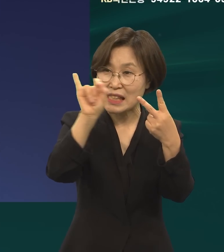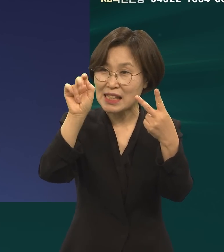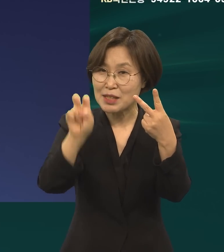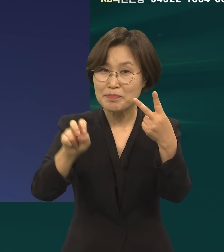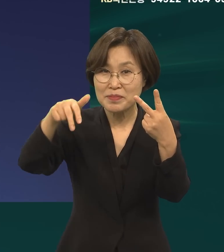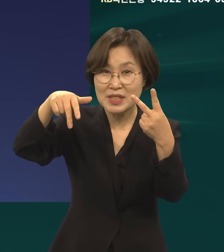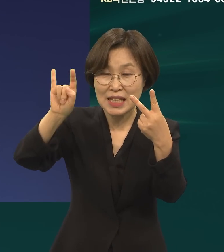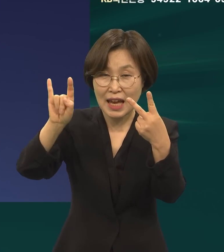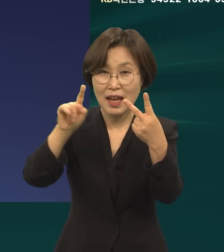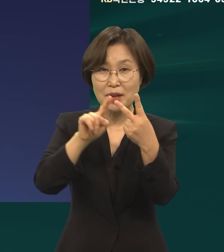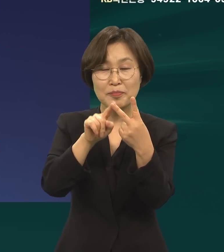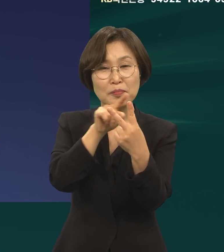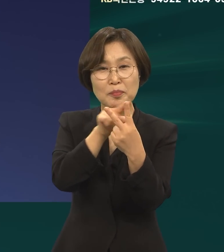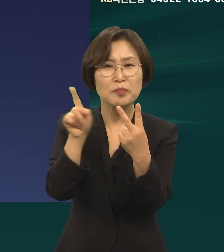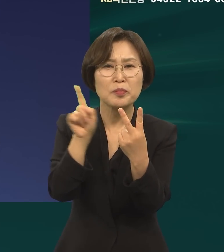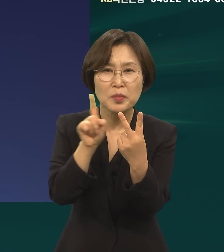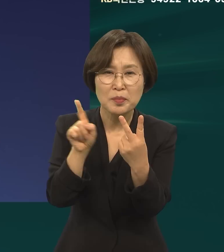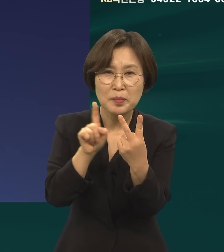주님이 부재예요, 임재예요?